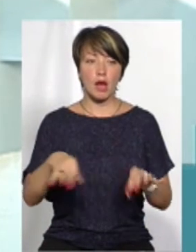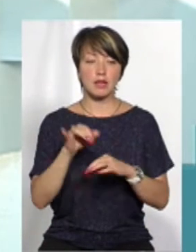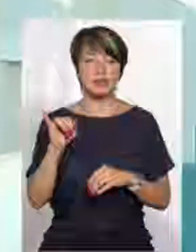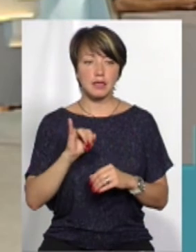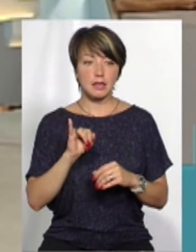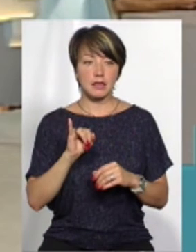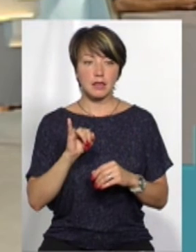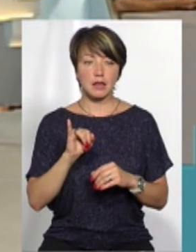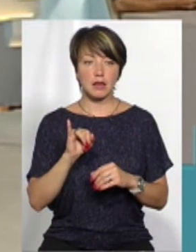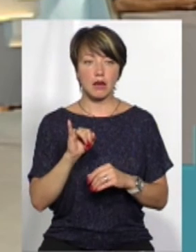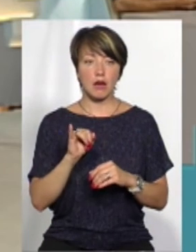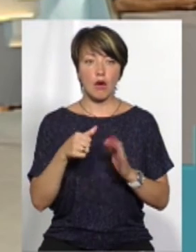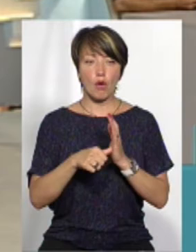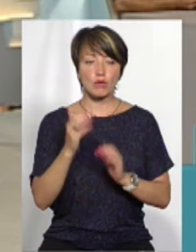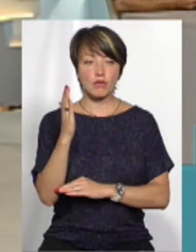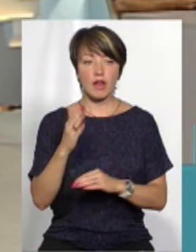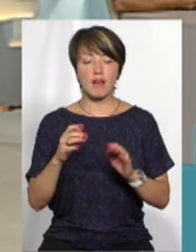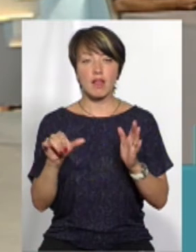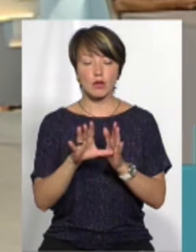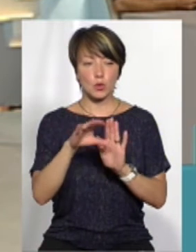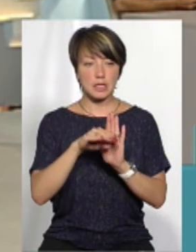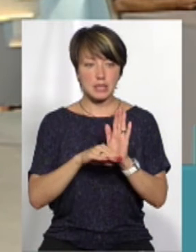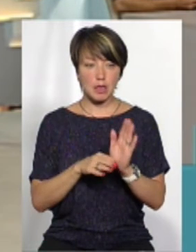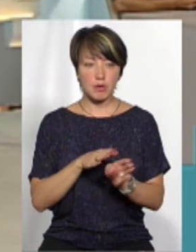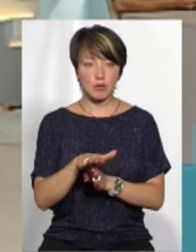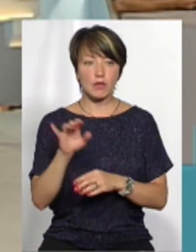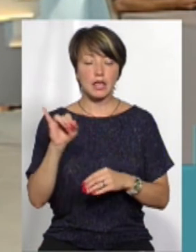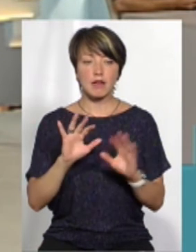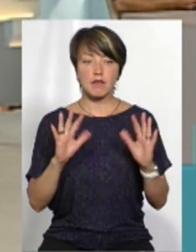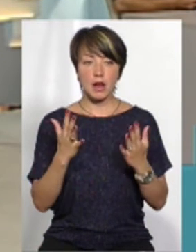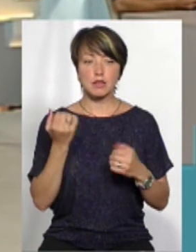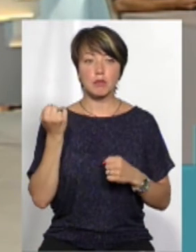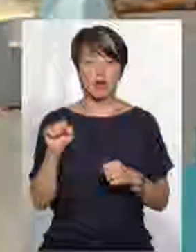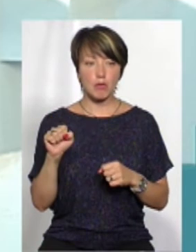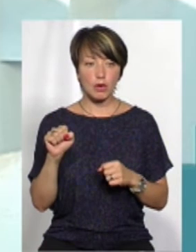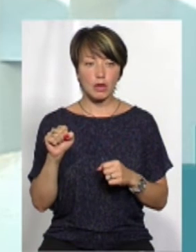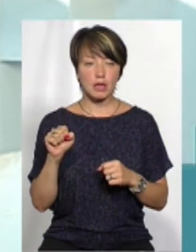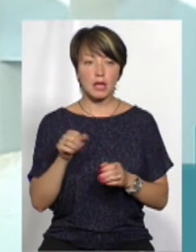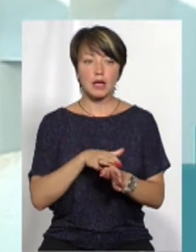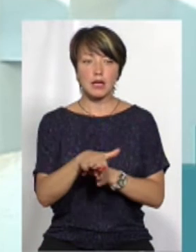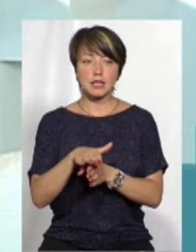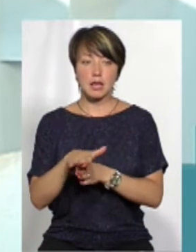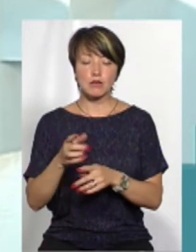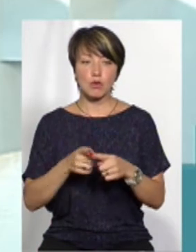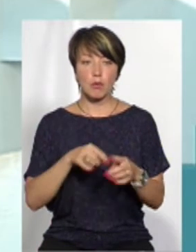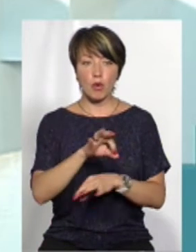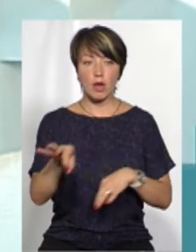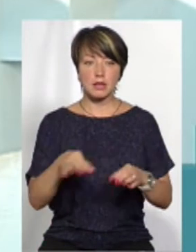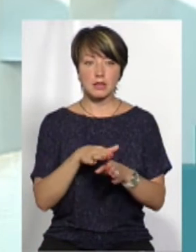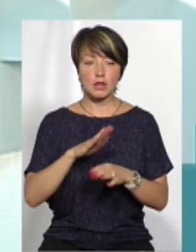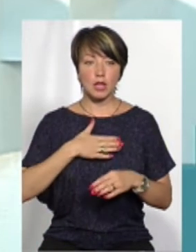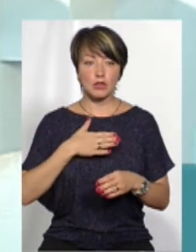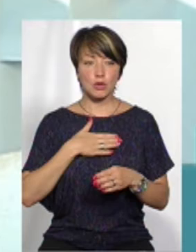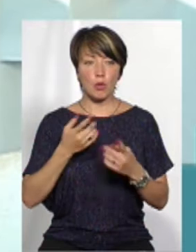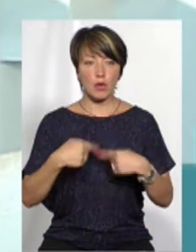і голосування відбувається в електронній системі. І в разі його перемоги реалізацію цього проєкту здійснюють наші